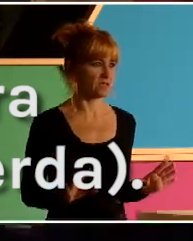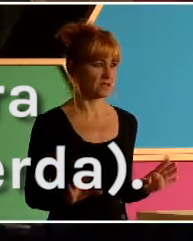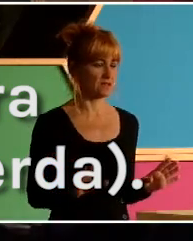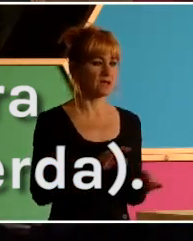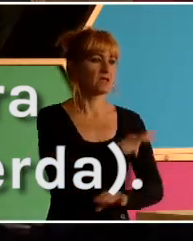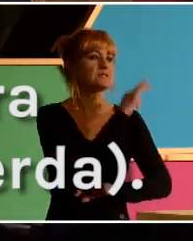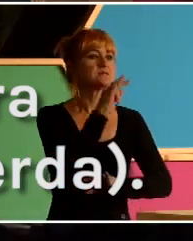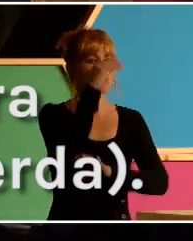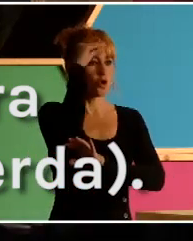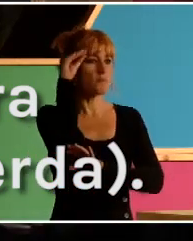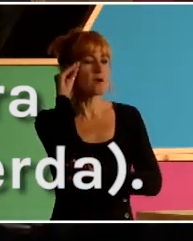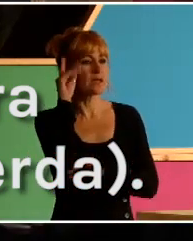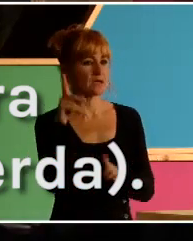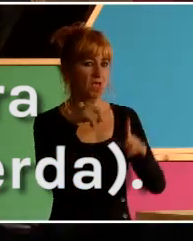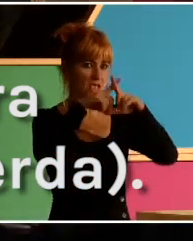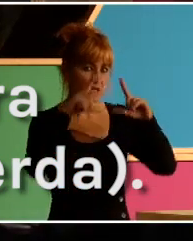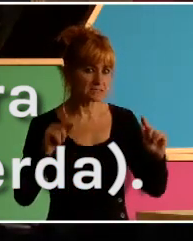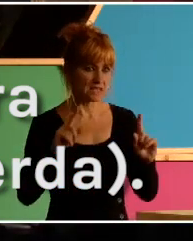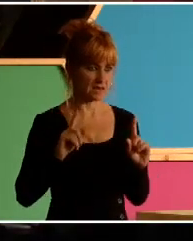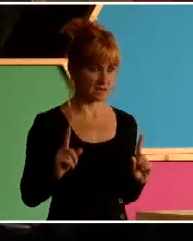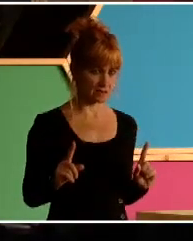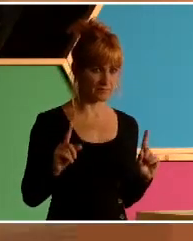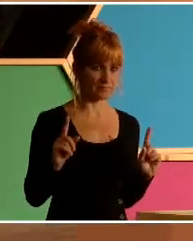Senyor Maragall, d'Esquerra Republicana, Esquerra,